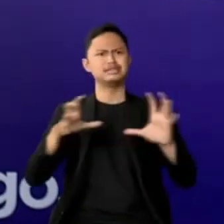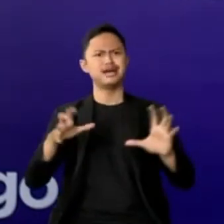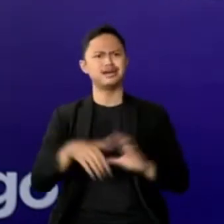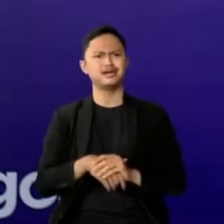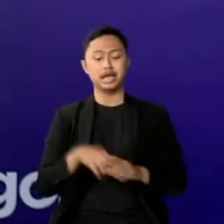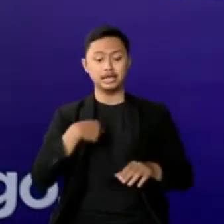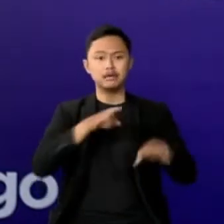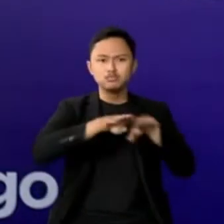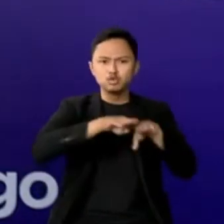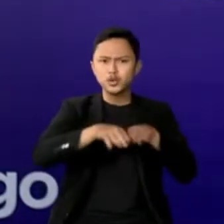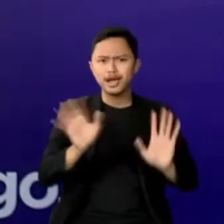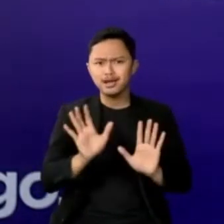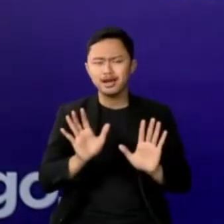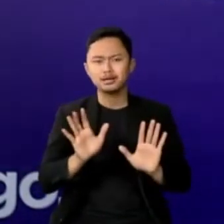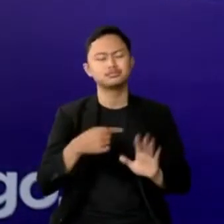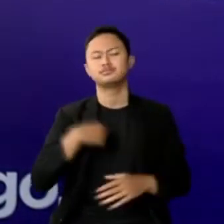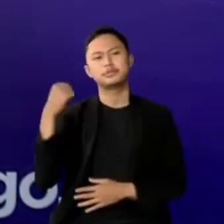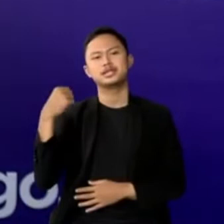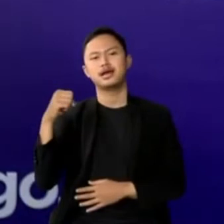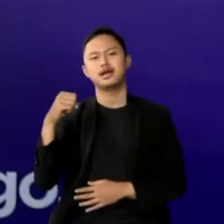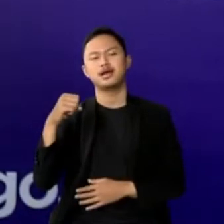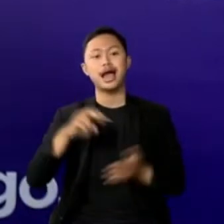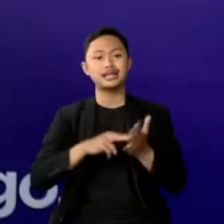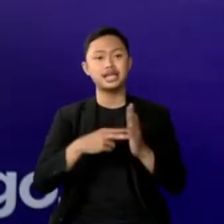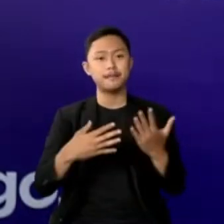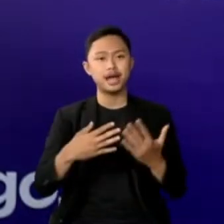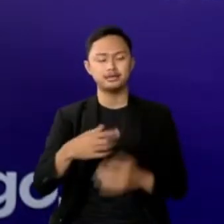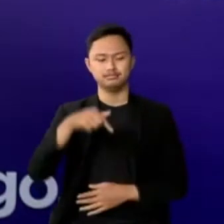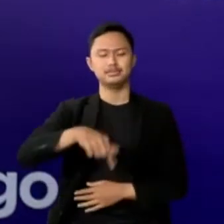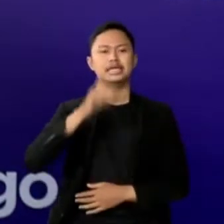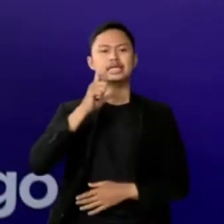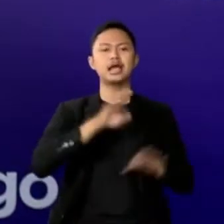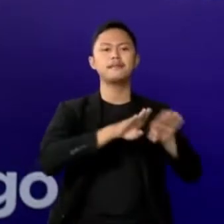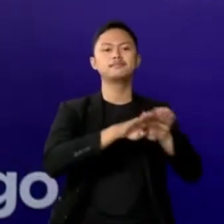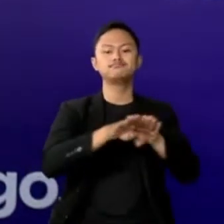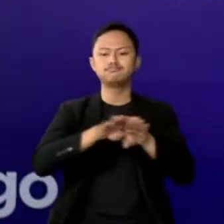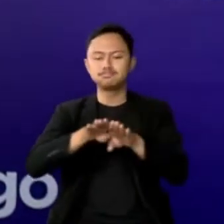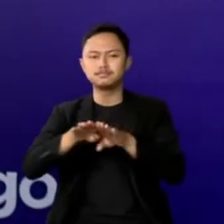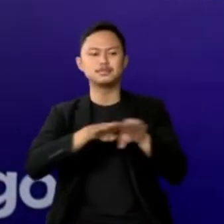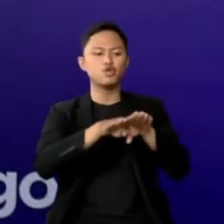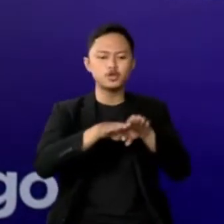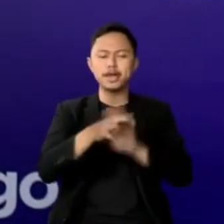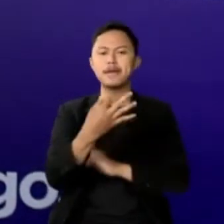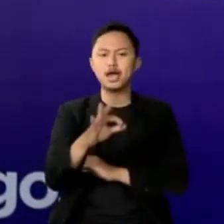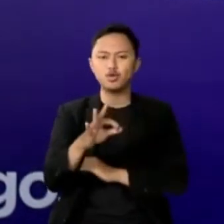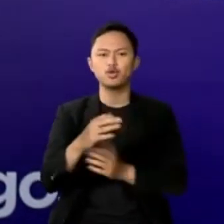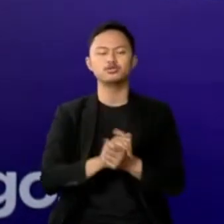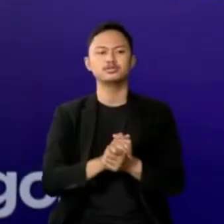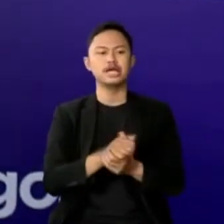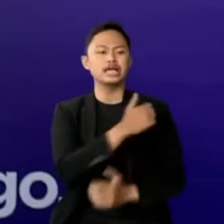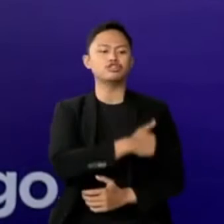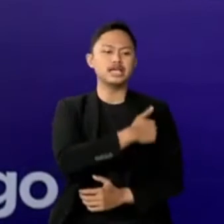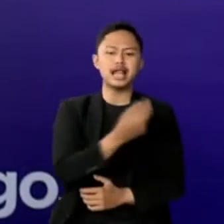melakukan penyesuaian kita nggak akan bisa maka dari itu dengan cara kita menyesuaikan cara berinteraksi kegiatan sosial